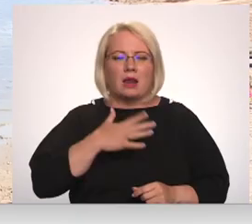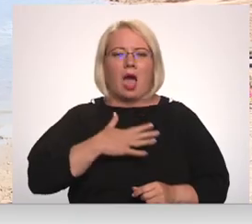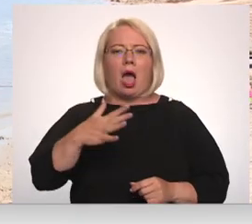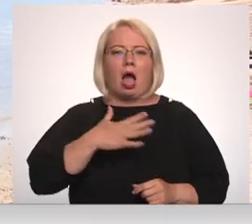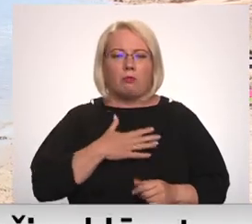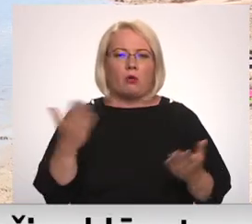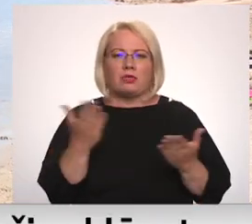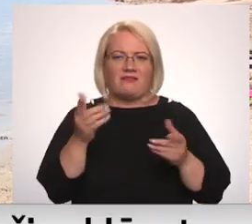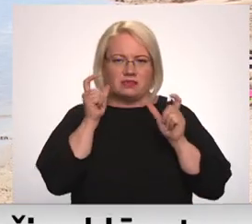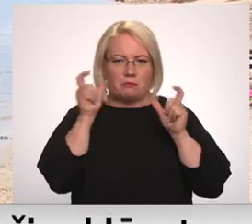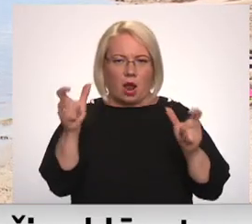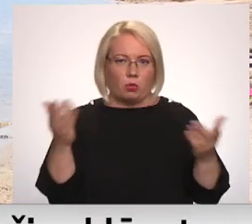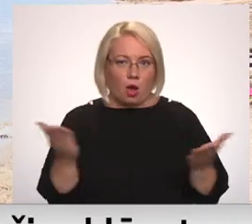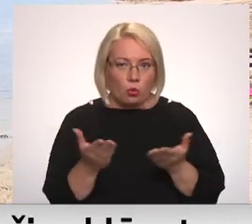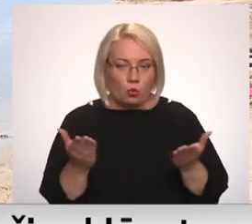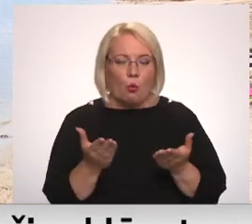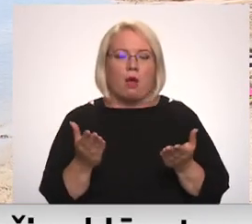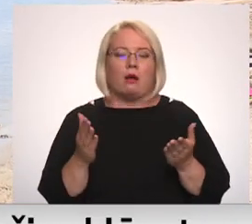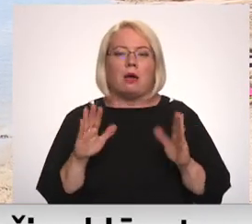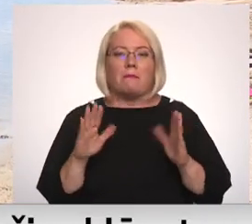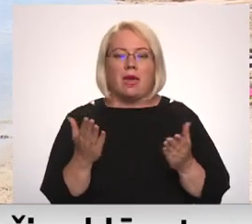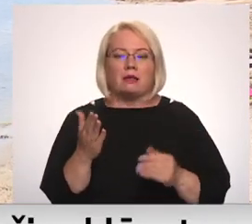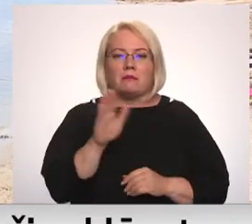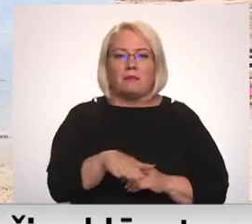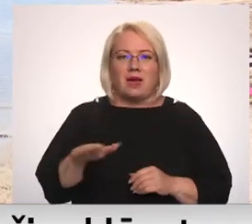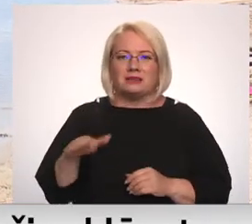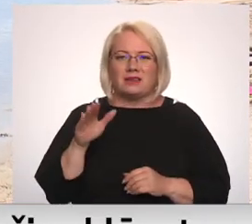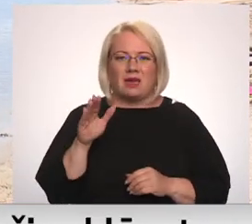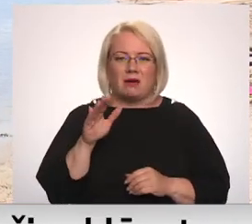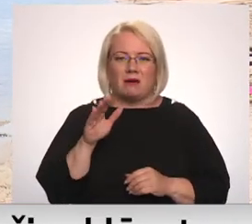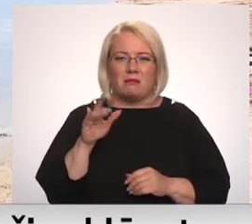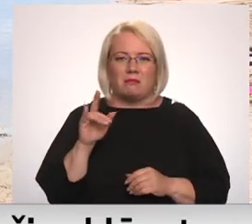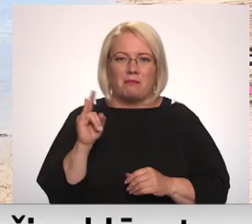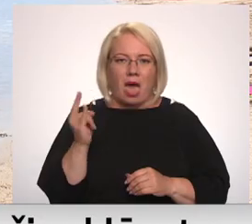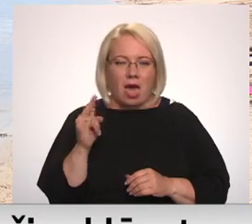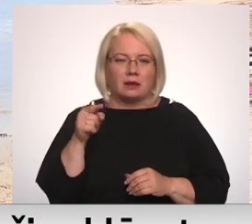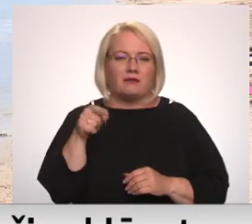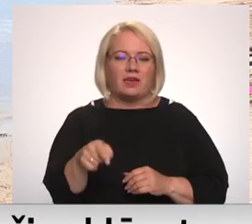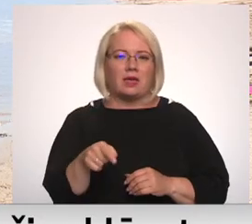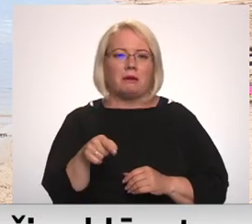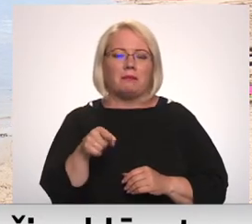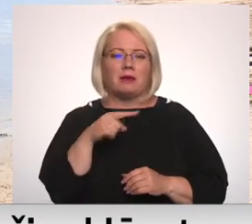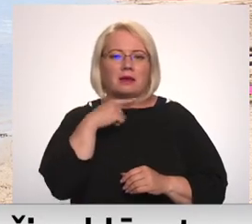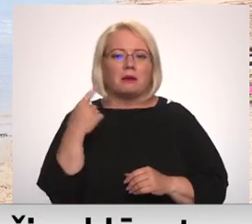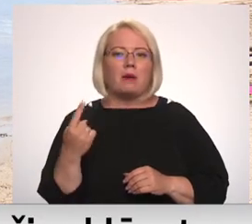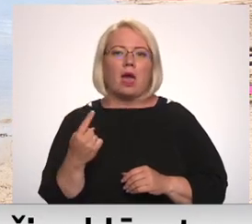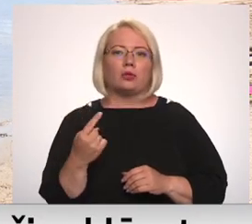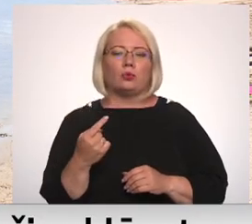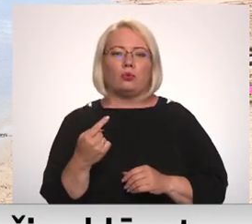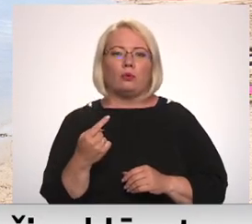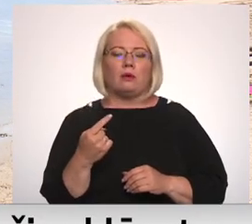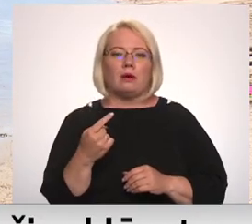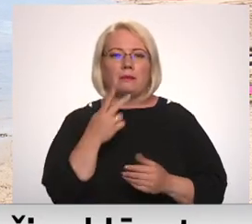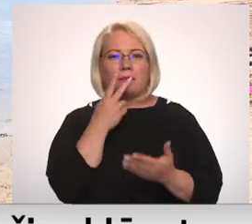bļaut kaut ko. Bet mazie bērni, viņiem tur gribētu